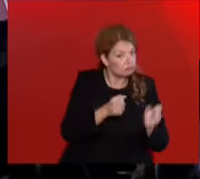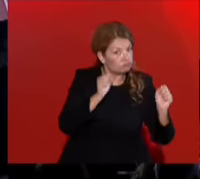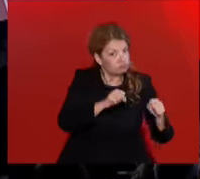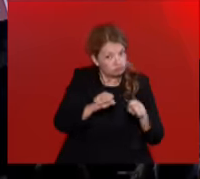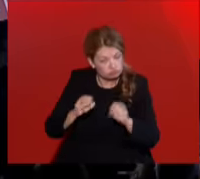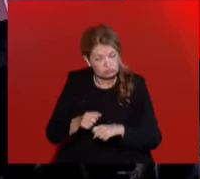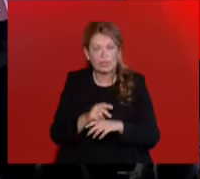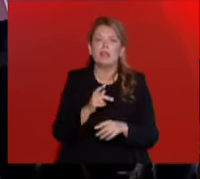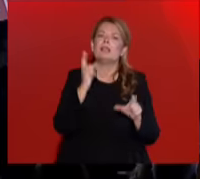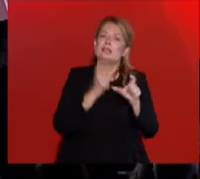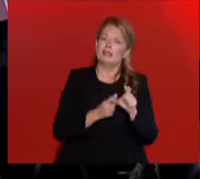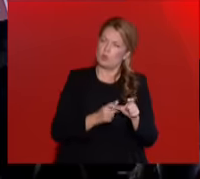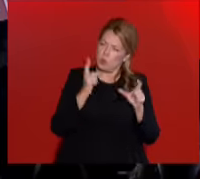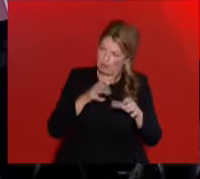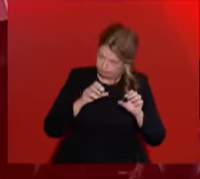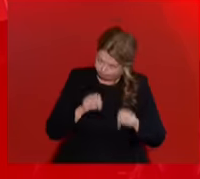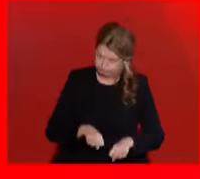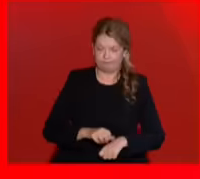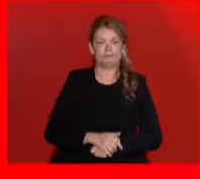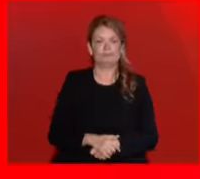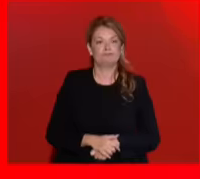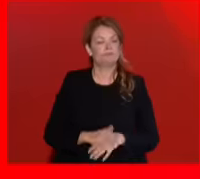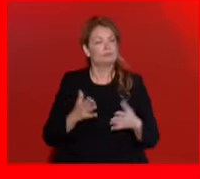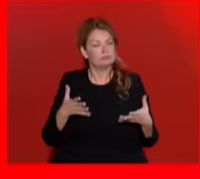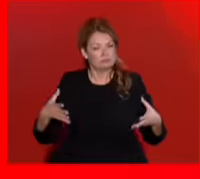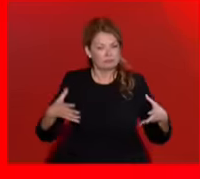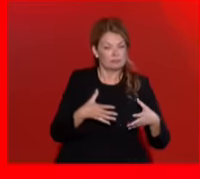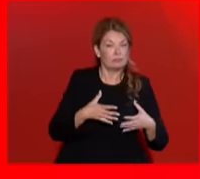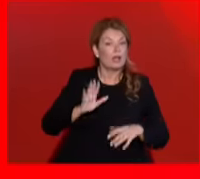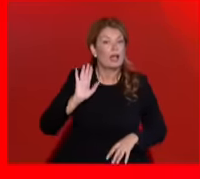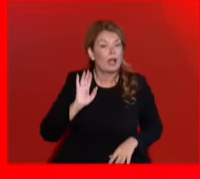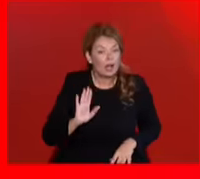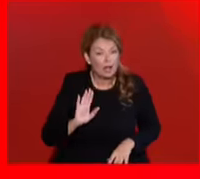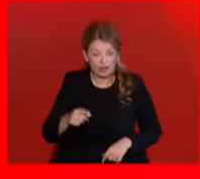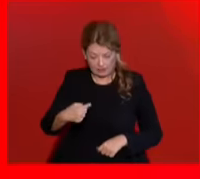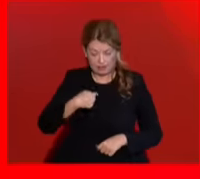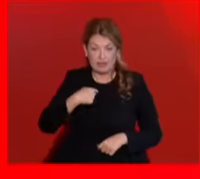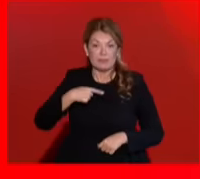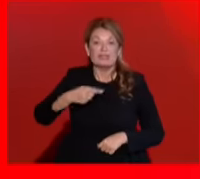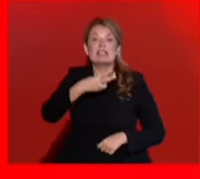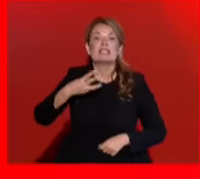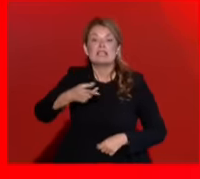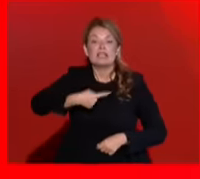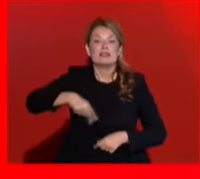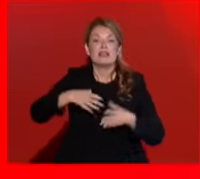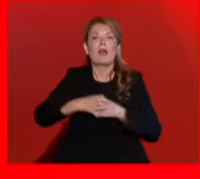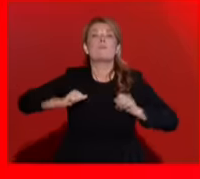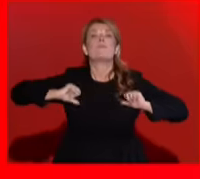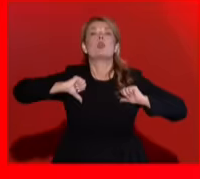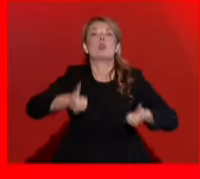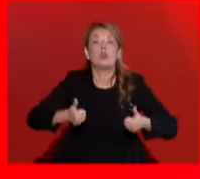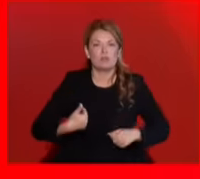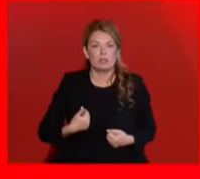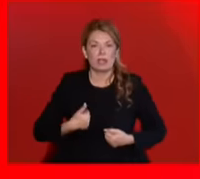Βρέθηκε και το ΚΚΕ. Ήταν το κόμμα μας όμως το μόνο που πήρε την πρωτοβουλία, η οποία